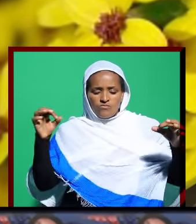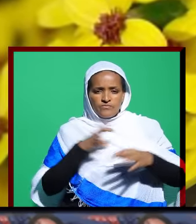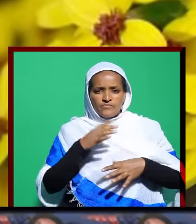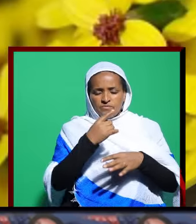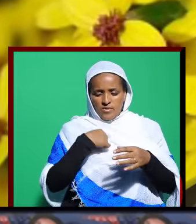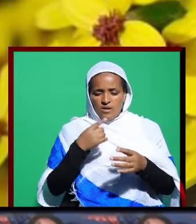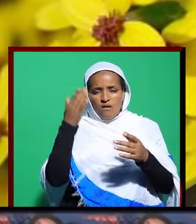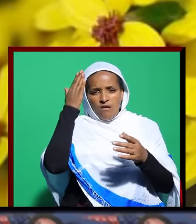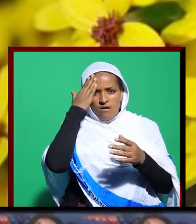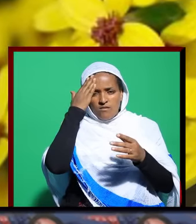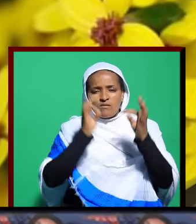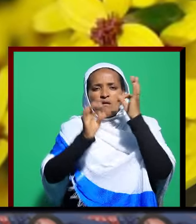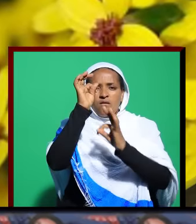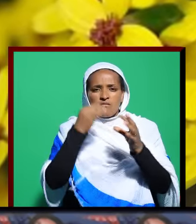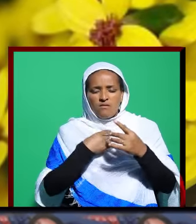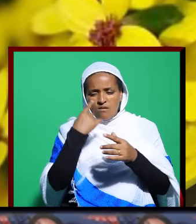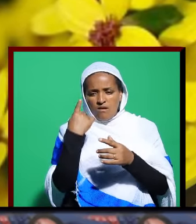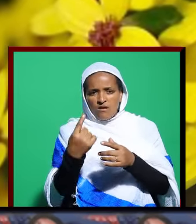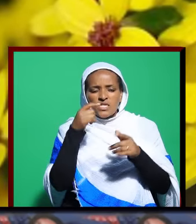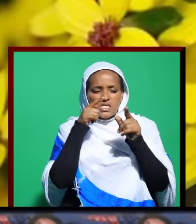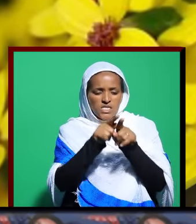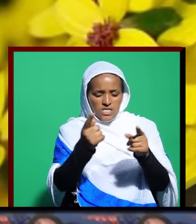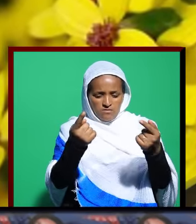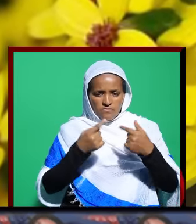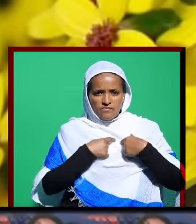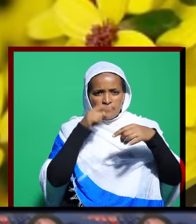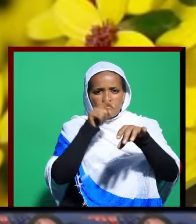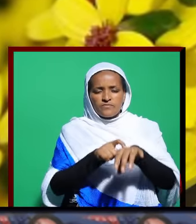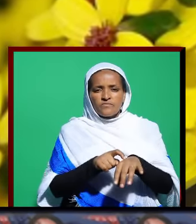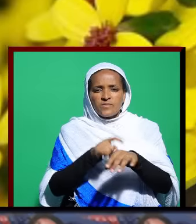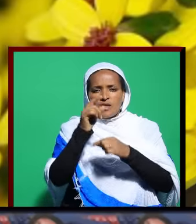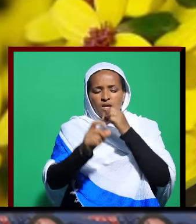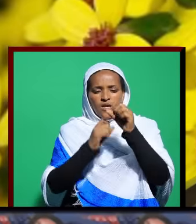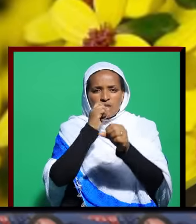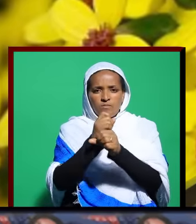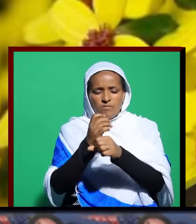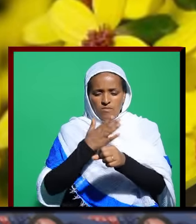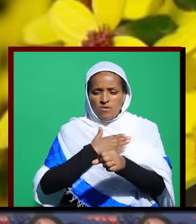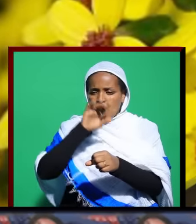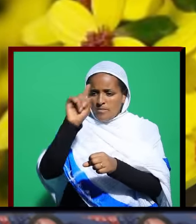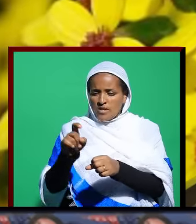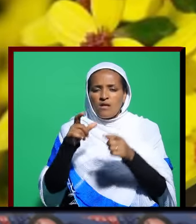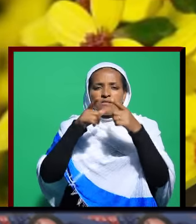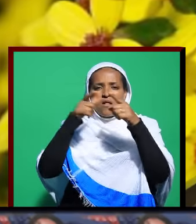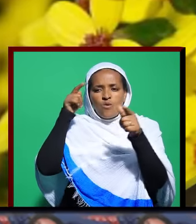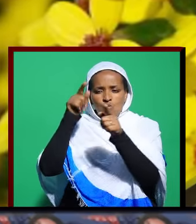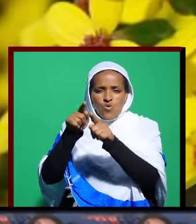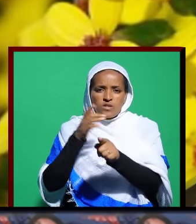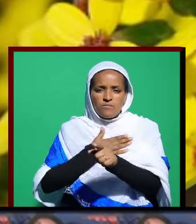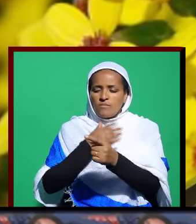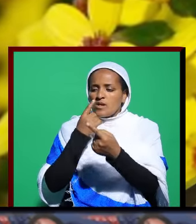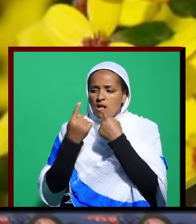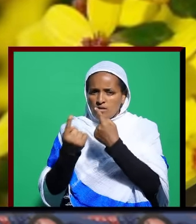ይደነግጣል። እኔ አንድ ማቀው ታሪክ አለ። አንዲት እህት ስትነግረኝ እድሜን ለመጠየቅ ታላቅ